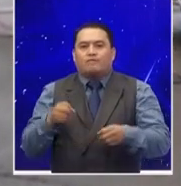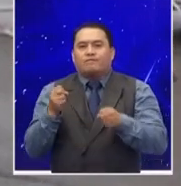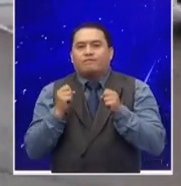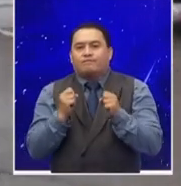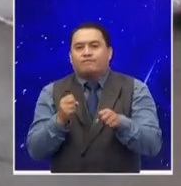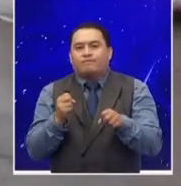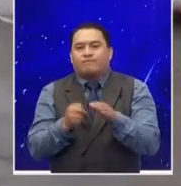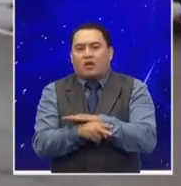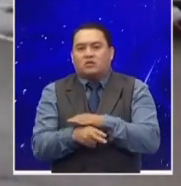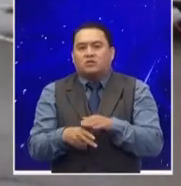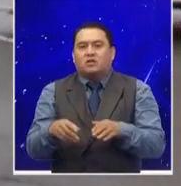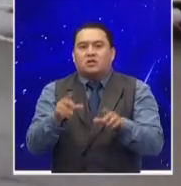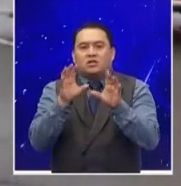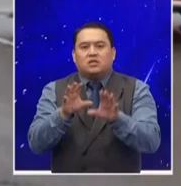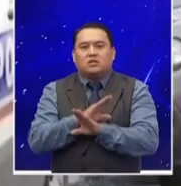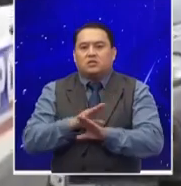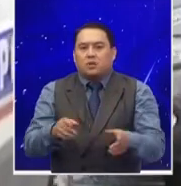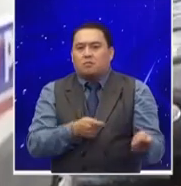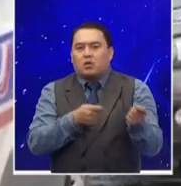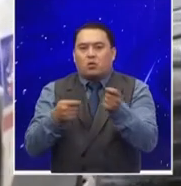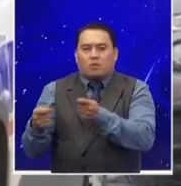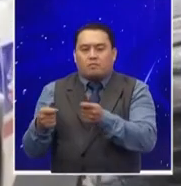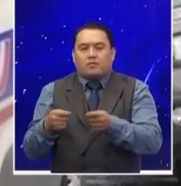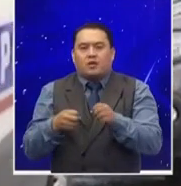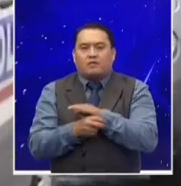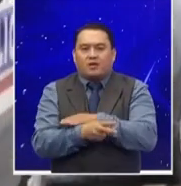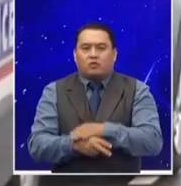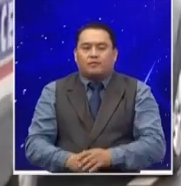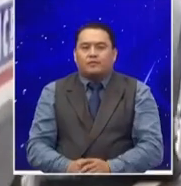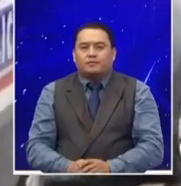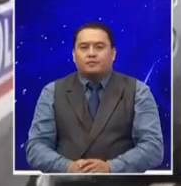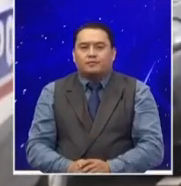людей-контрабандистов, которые занимаются нелегальной переправкой мигрантов.